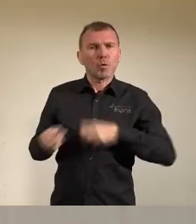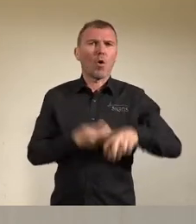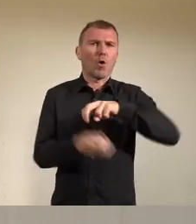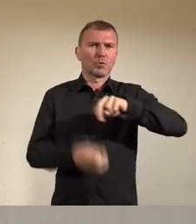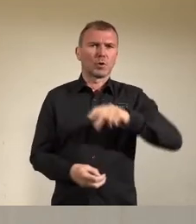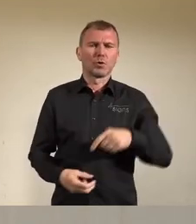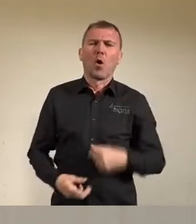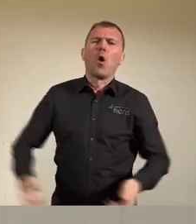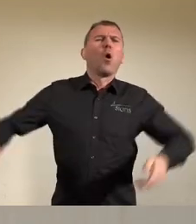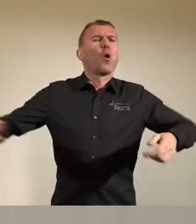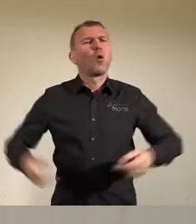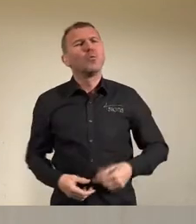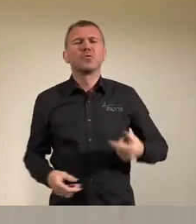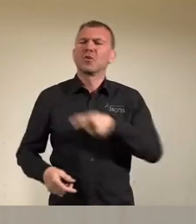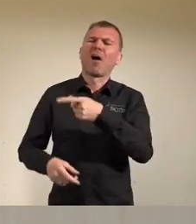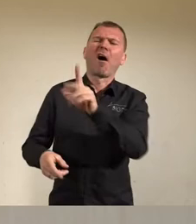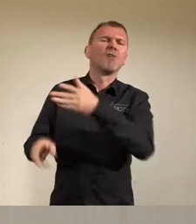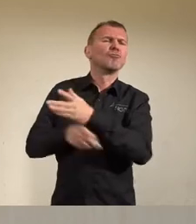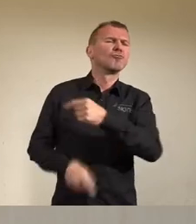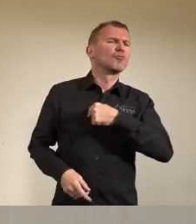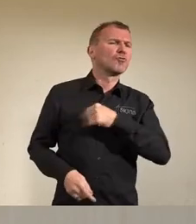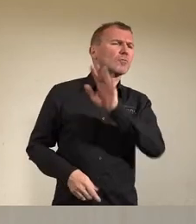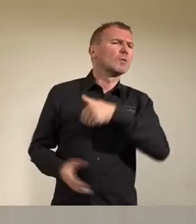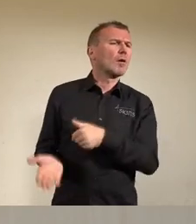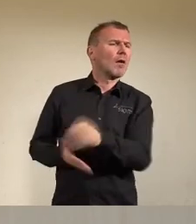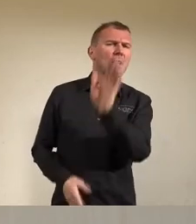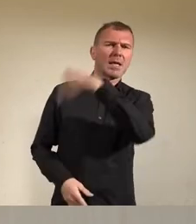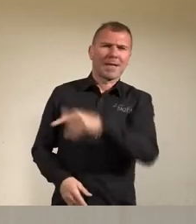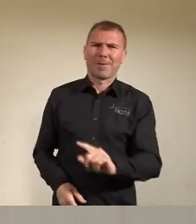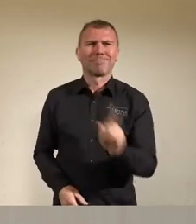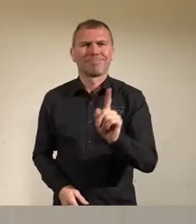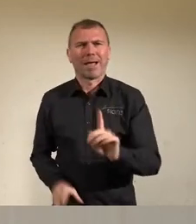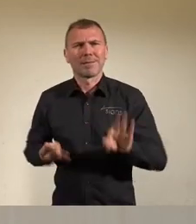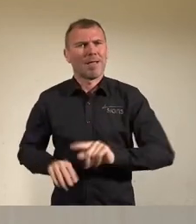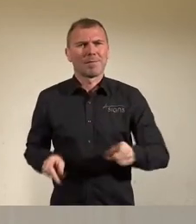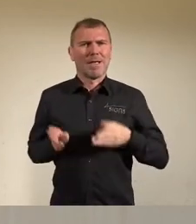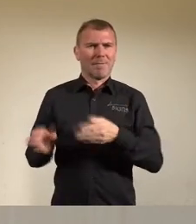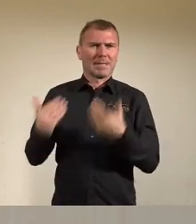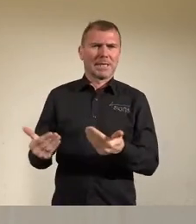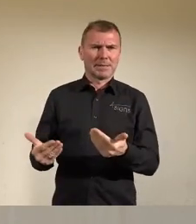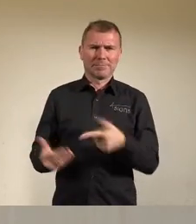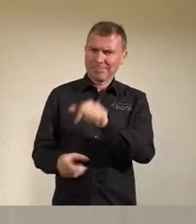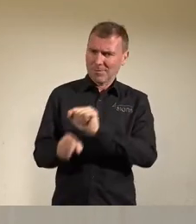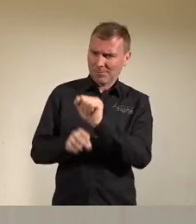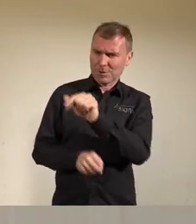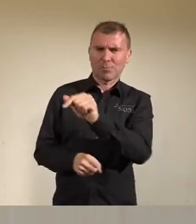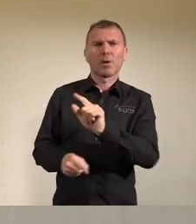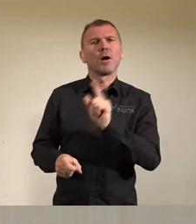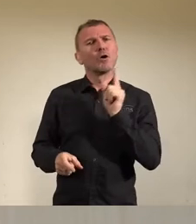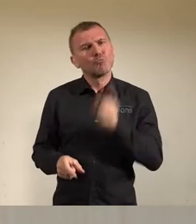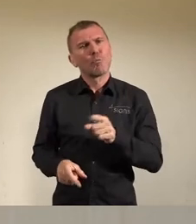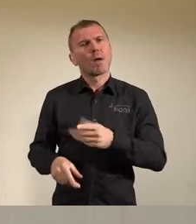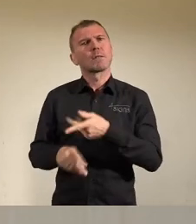sagen, ach nö, stört jetzt, wir winken das durch. Ich finde, dieser Eingabe sollte man